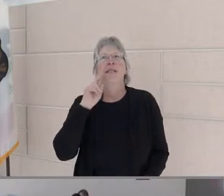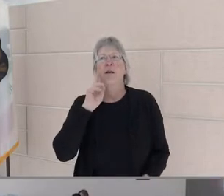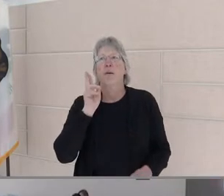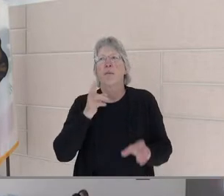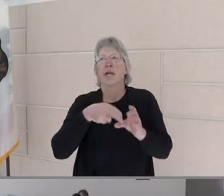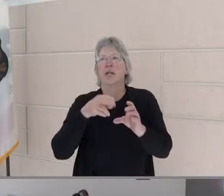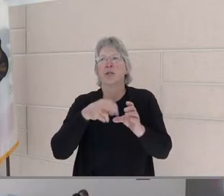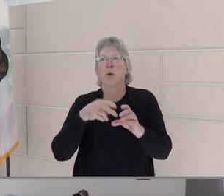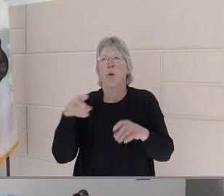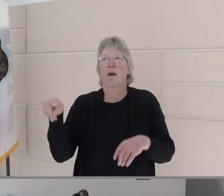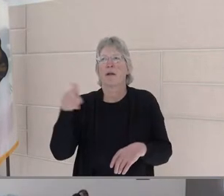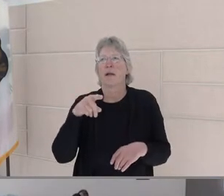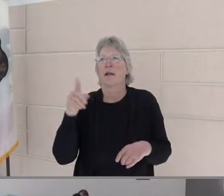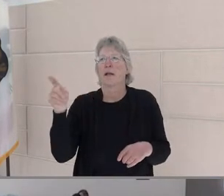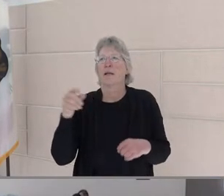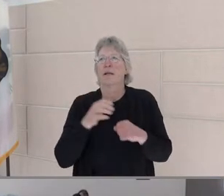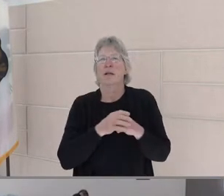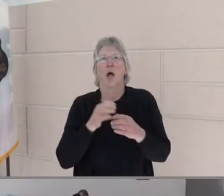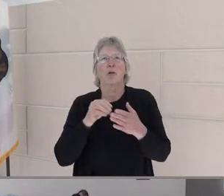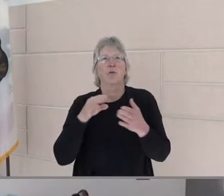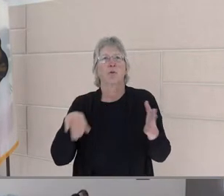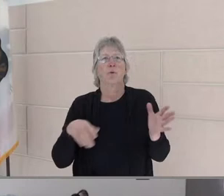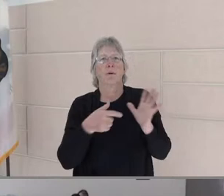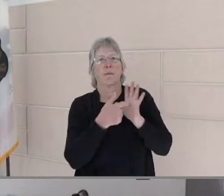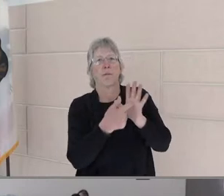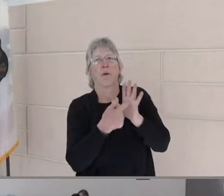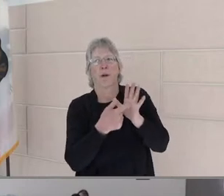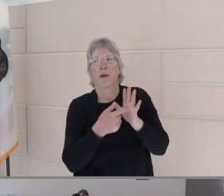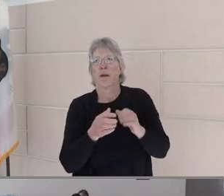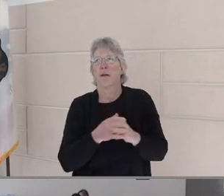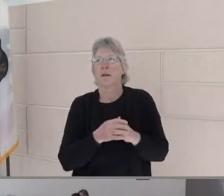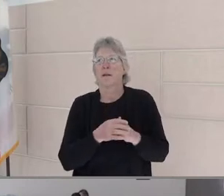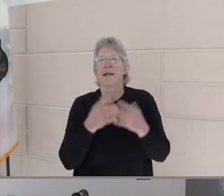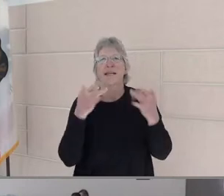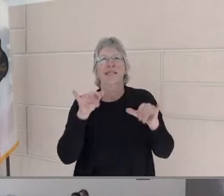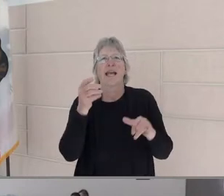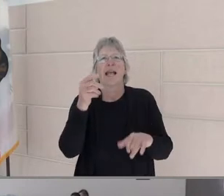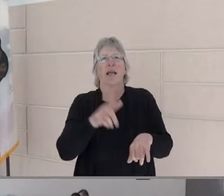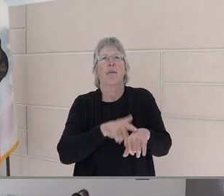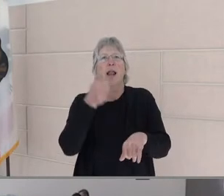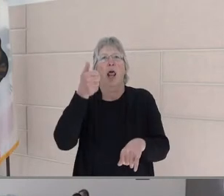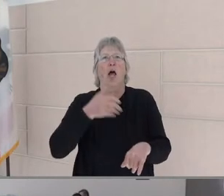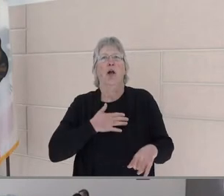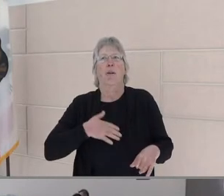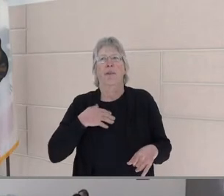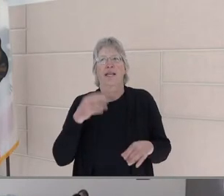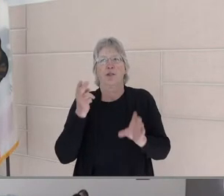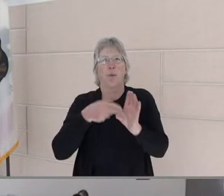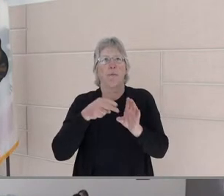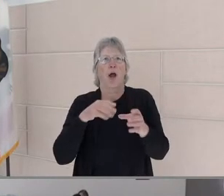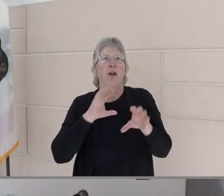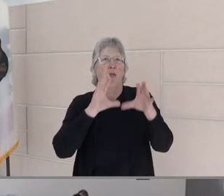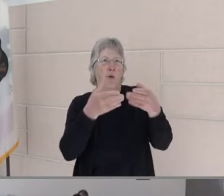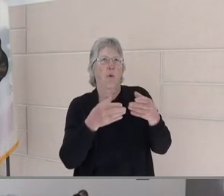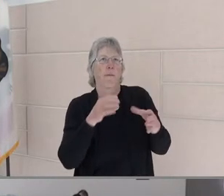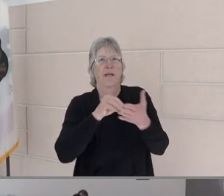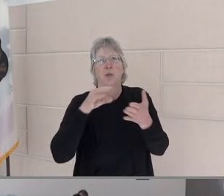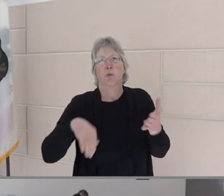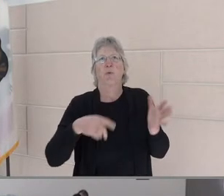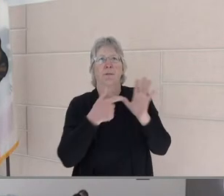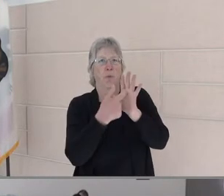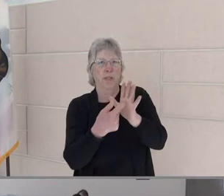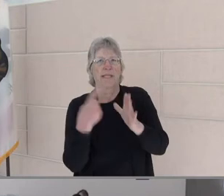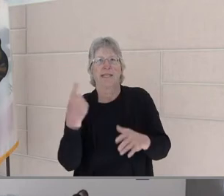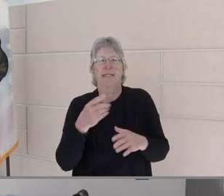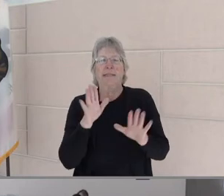អូគ្រីស្ទីណានឹងនៅជាមួយយើងជាបន្តបន្តិចទៀតជាបន្តិចថែមទៀតដើម្បីណែ